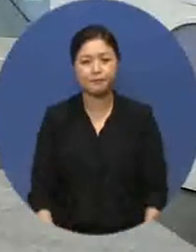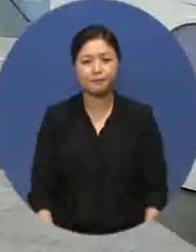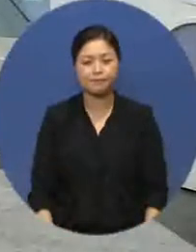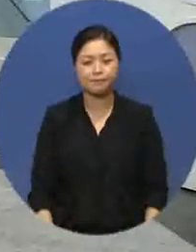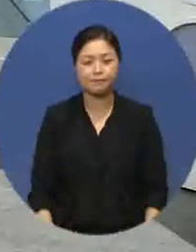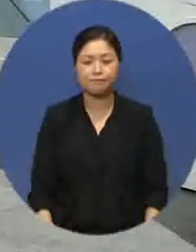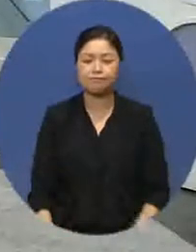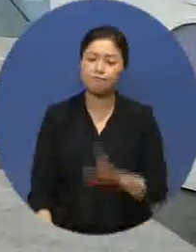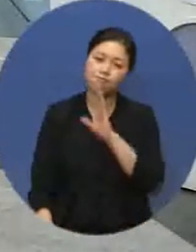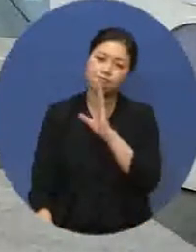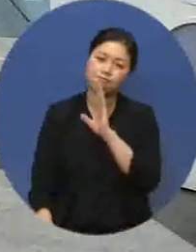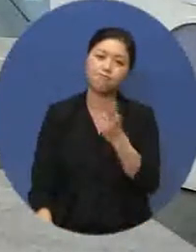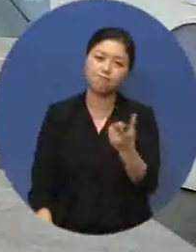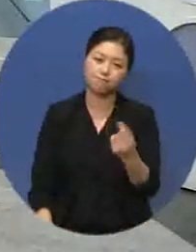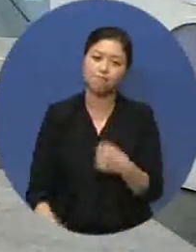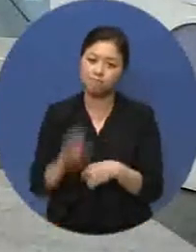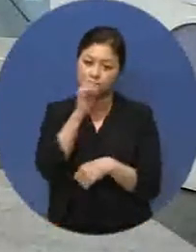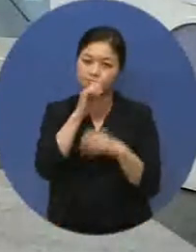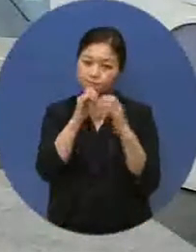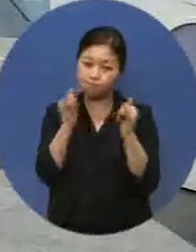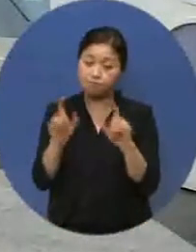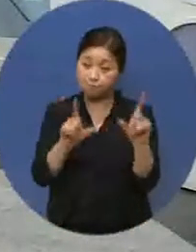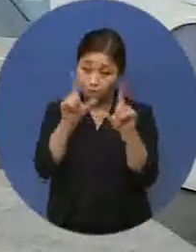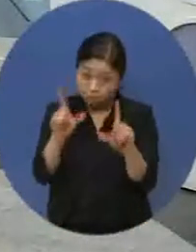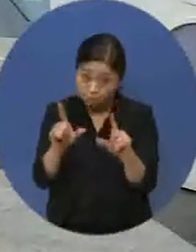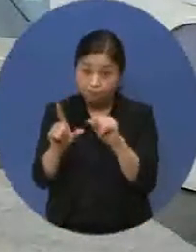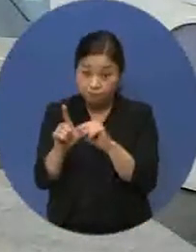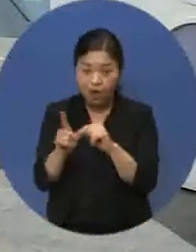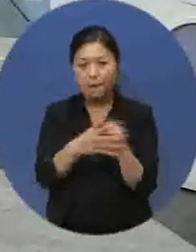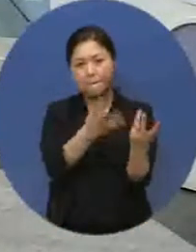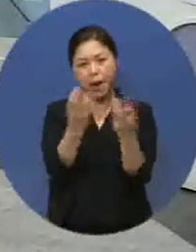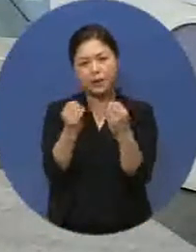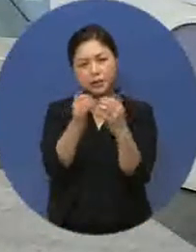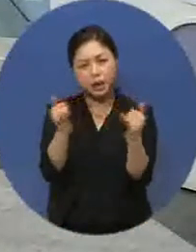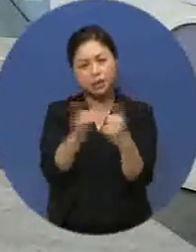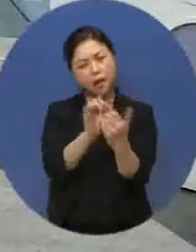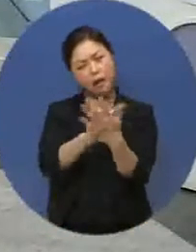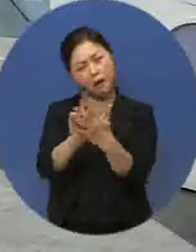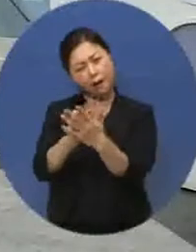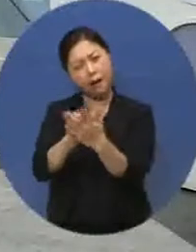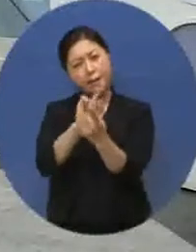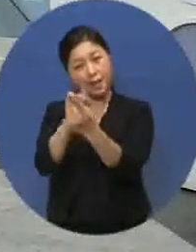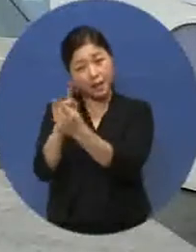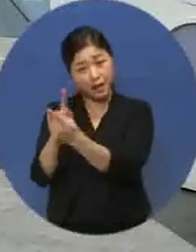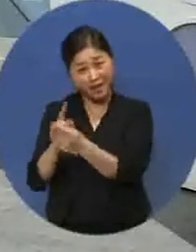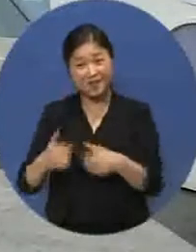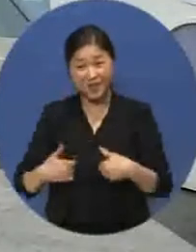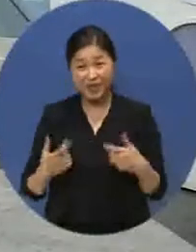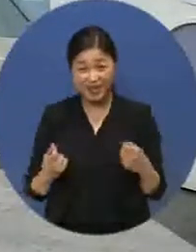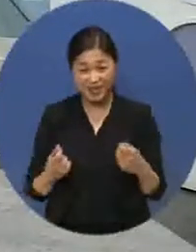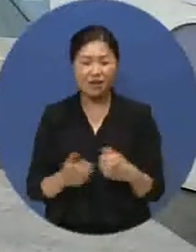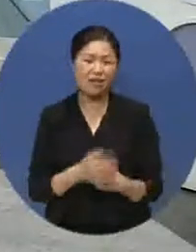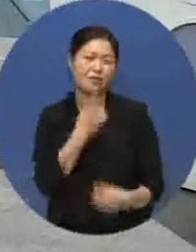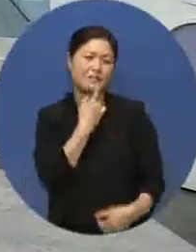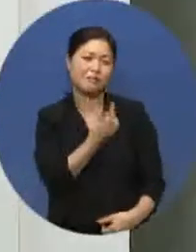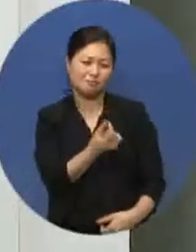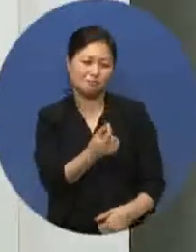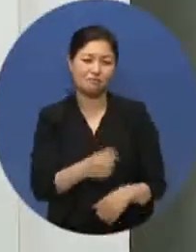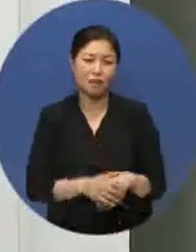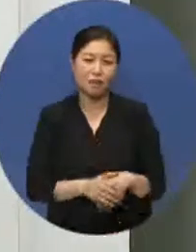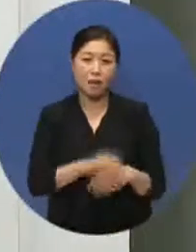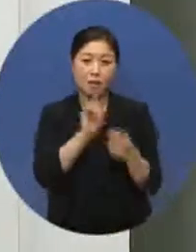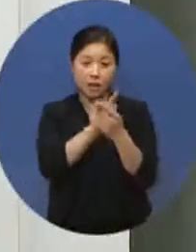이 변호사들의 생활이 좀 많은 사람들을 이렇게 접촉을 해야 하잖아요. 맞습니다. 네. 접촉을